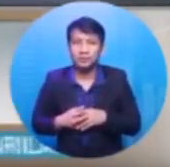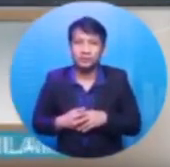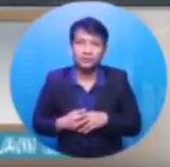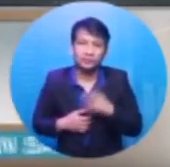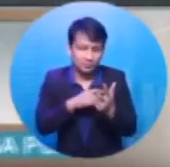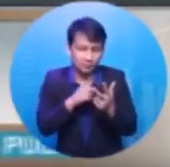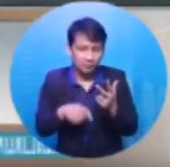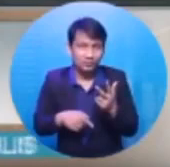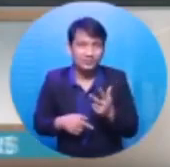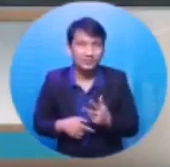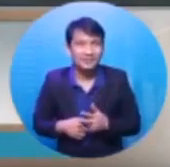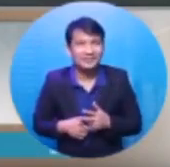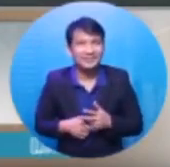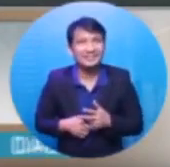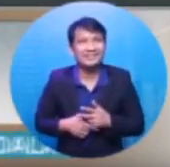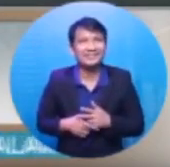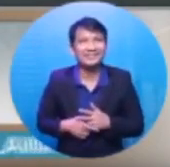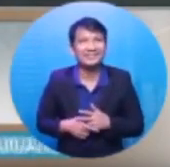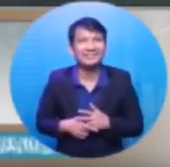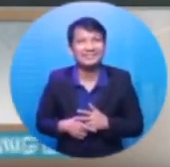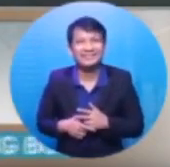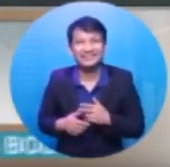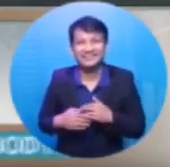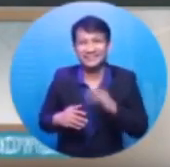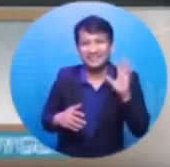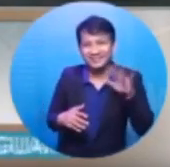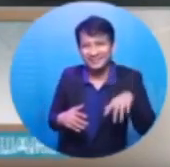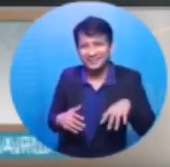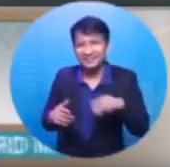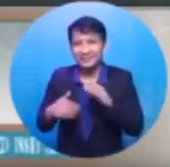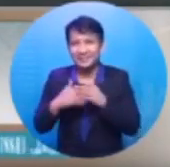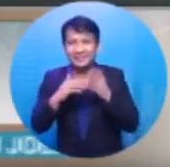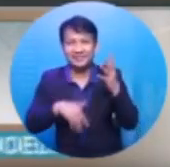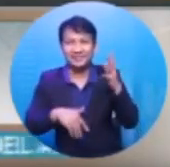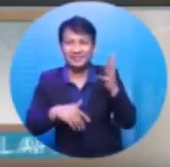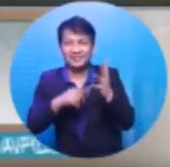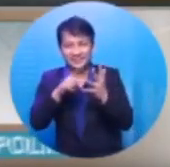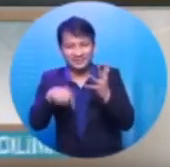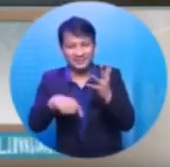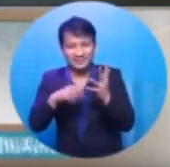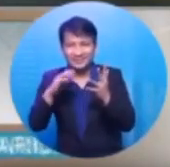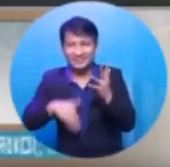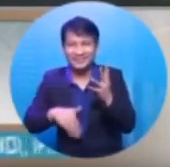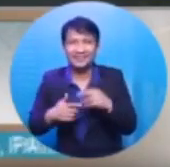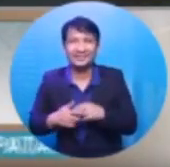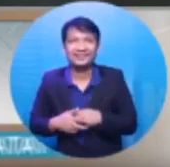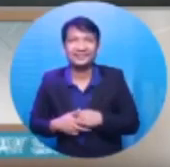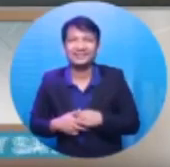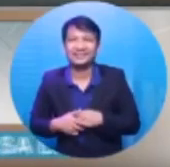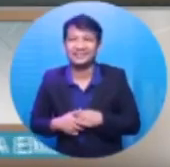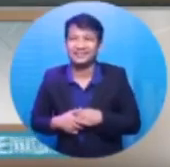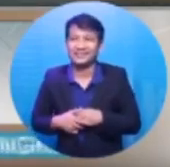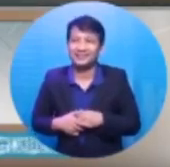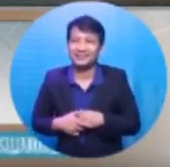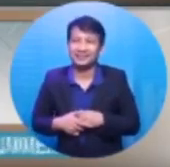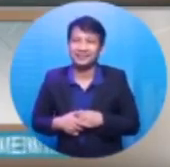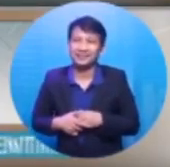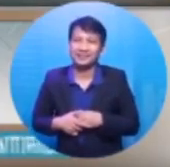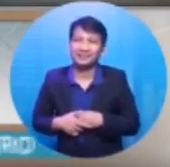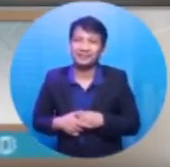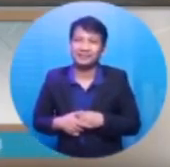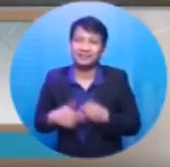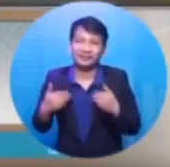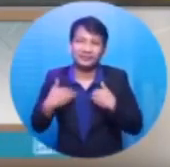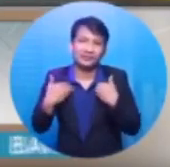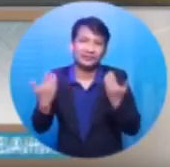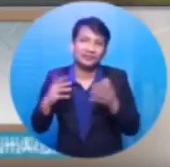lang po kami. Kanina sabi po 5, ngayon 3. Eh, pababalik pa ba? Ano po, akala ko po, sir, yung ano lang, yung minor de